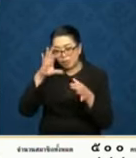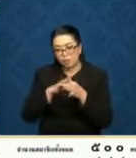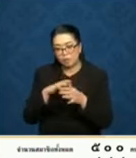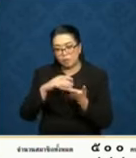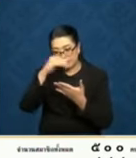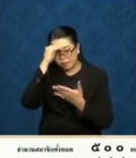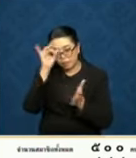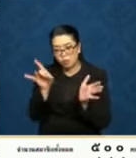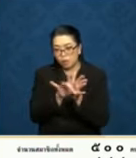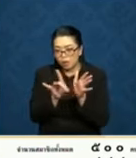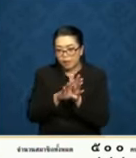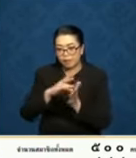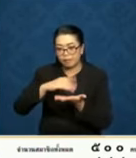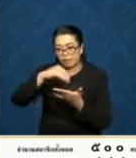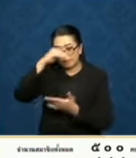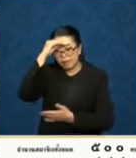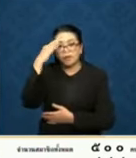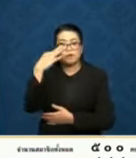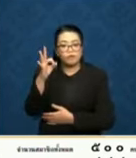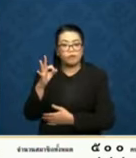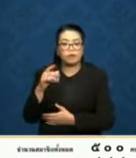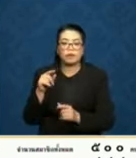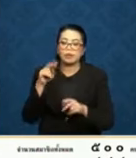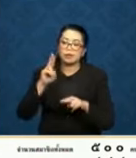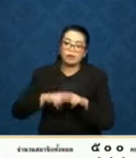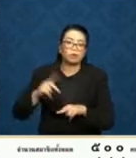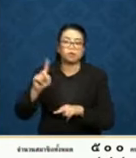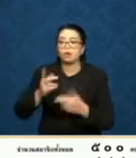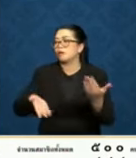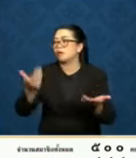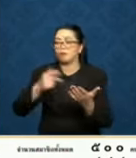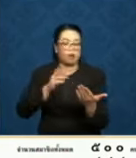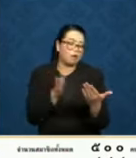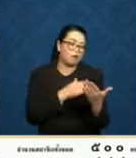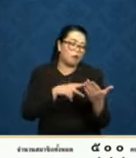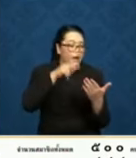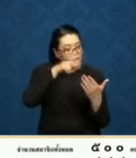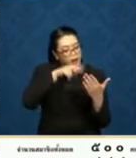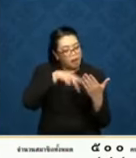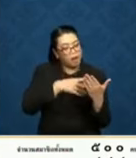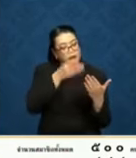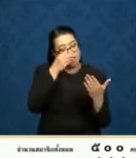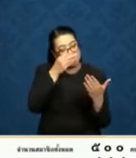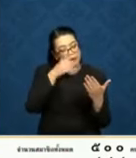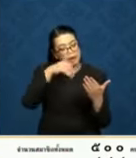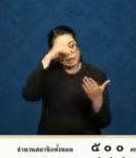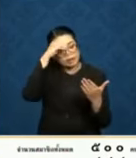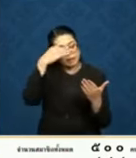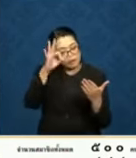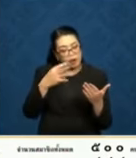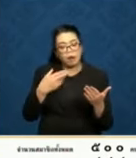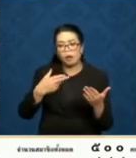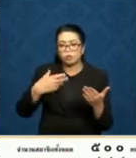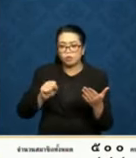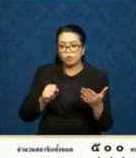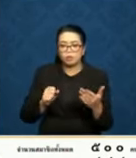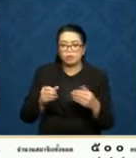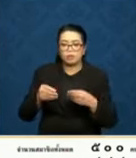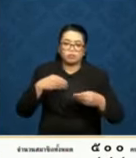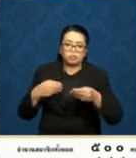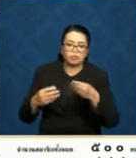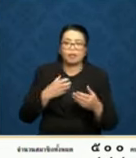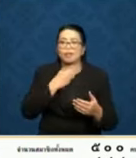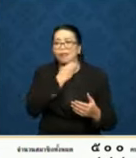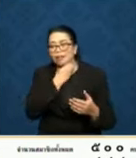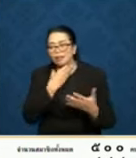ุภาพ เรีนฟรี ทุกที่ ทุกเวลาจะปดรักเรื่องของนศสูนที่แข็งตัวที่ไม่ยืดหย่น